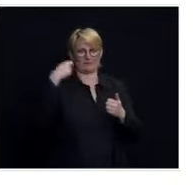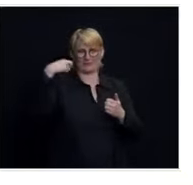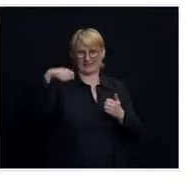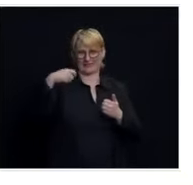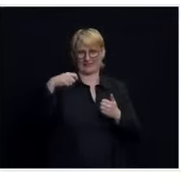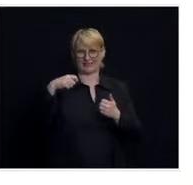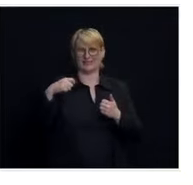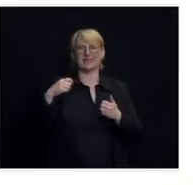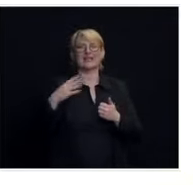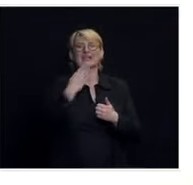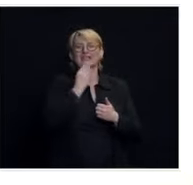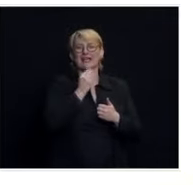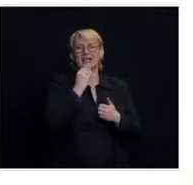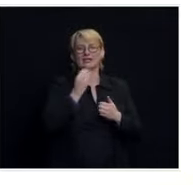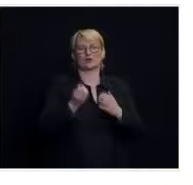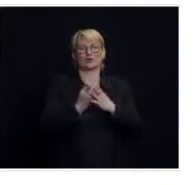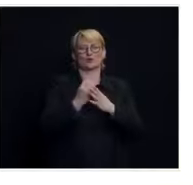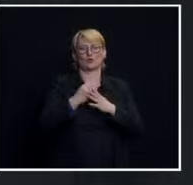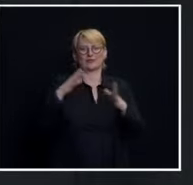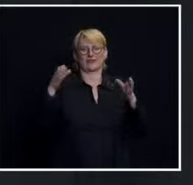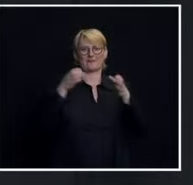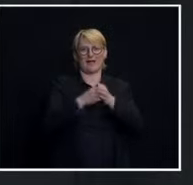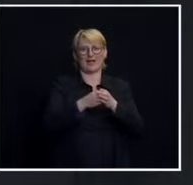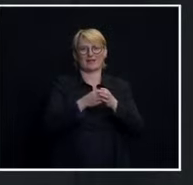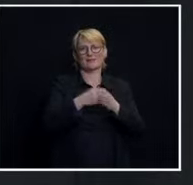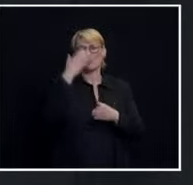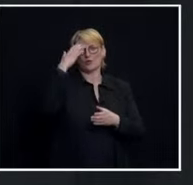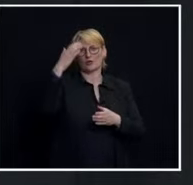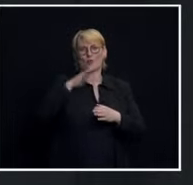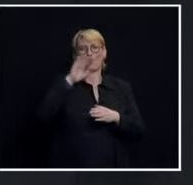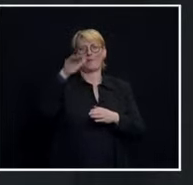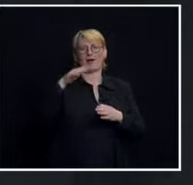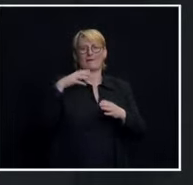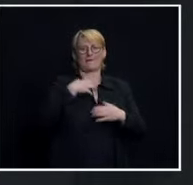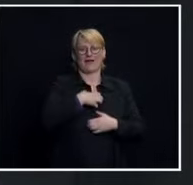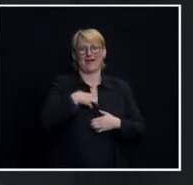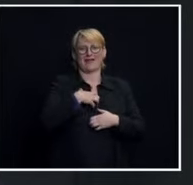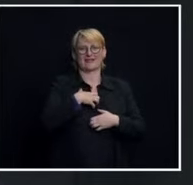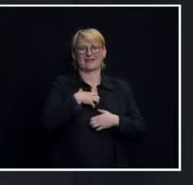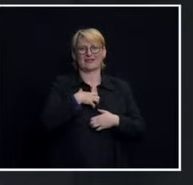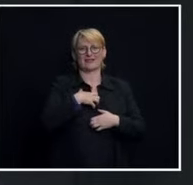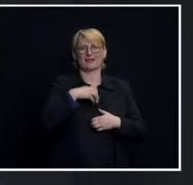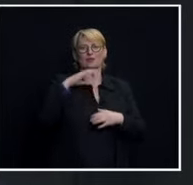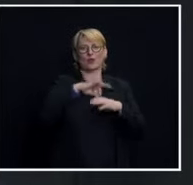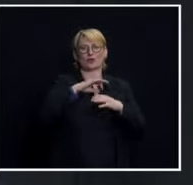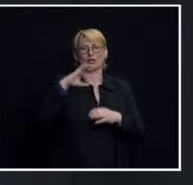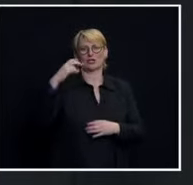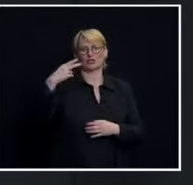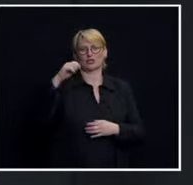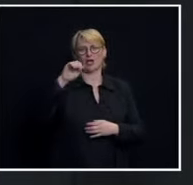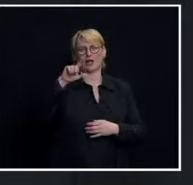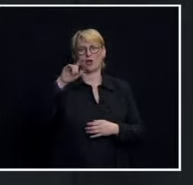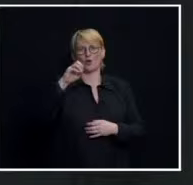Präsidentin der israelitischen Kultusgemeinde in München und Oberbayern, Frau Dr. Charlotte Knobloch.